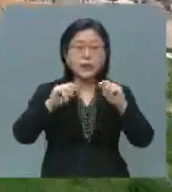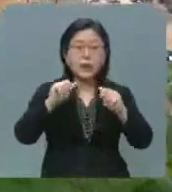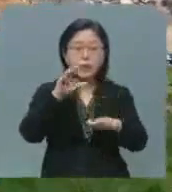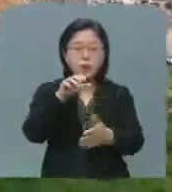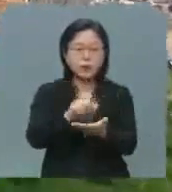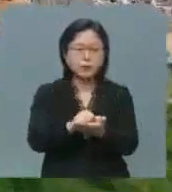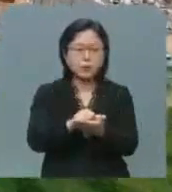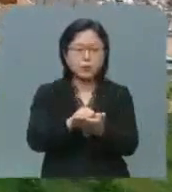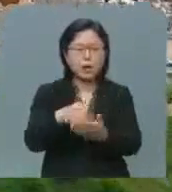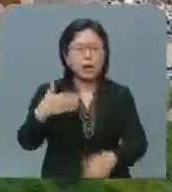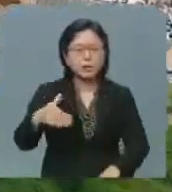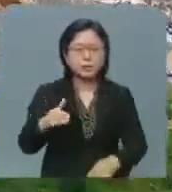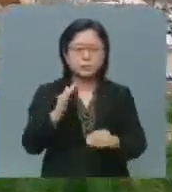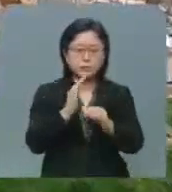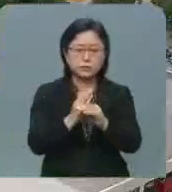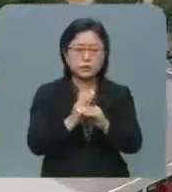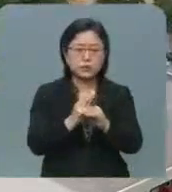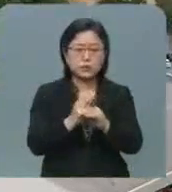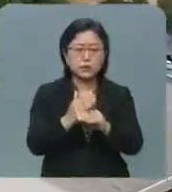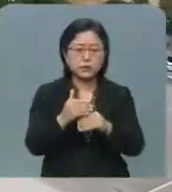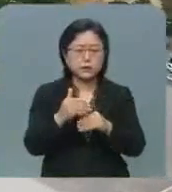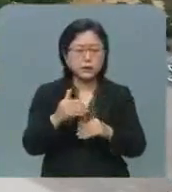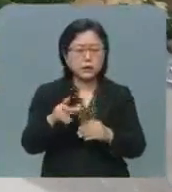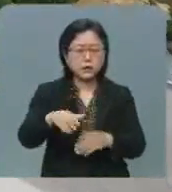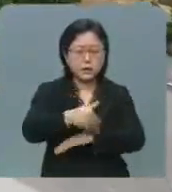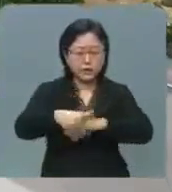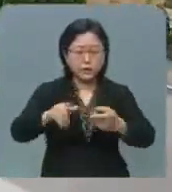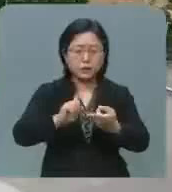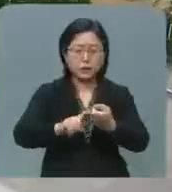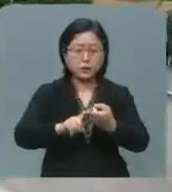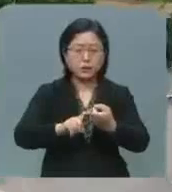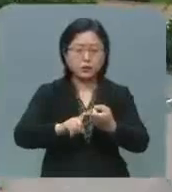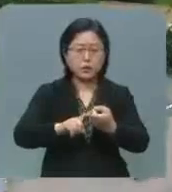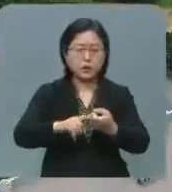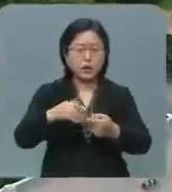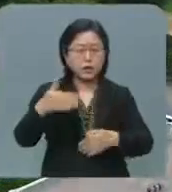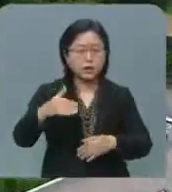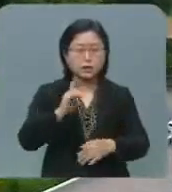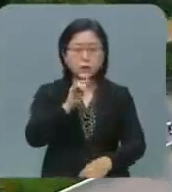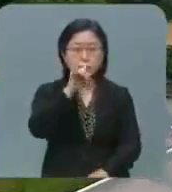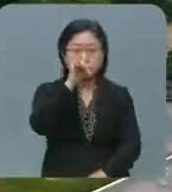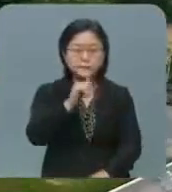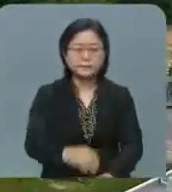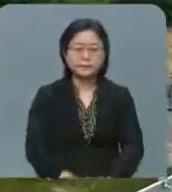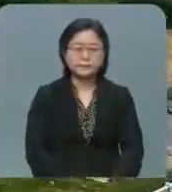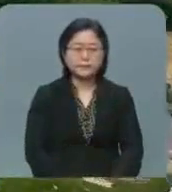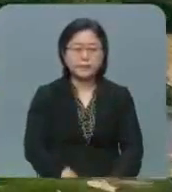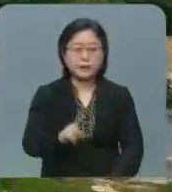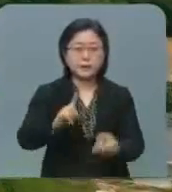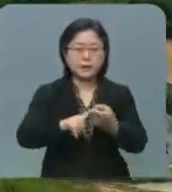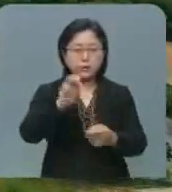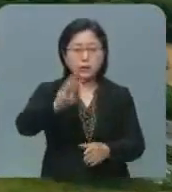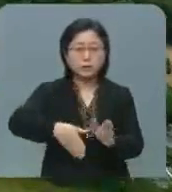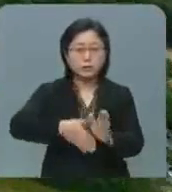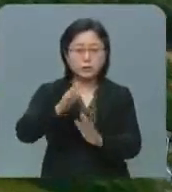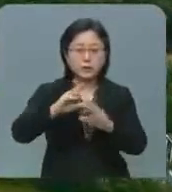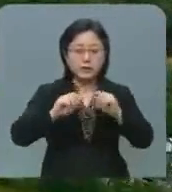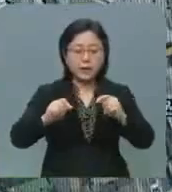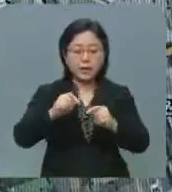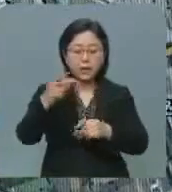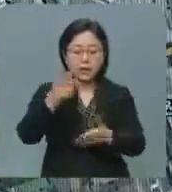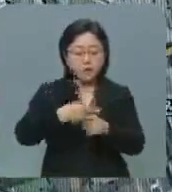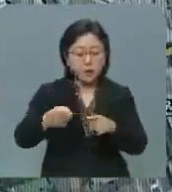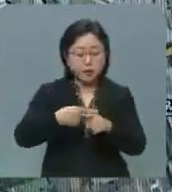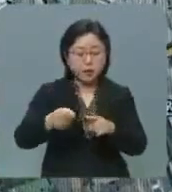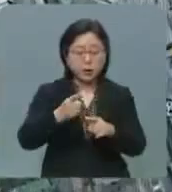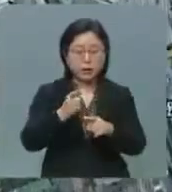확보가 거의 이루어지지 않는 등 사업 진행이 당초 계획대로 추진되지 않고 있다고 지적했습니다. 이에 대해 광주시는 부지 감정